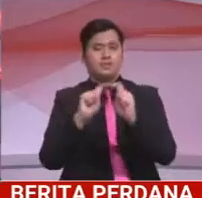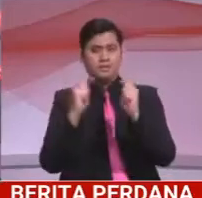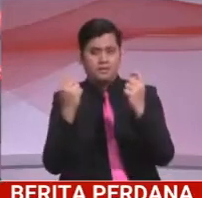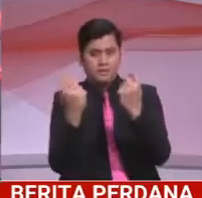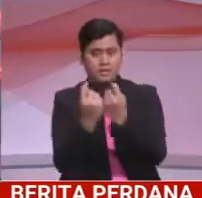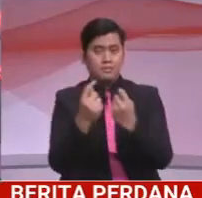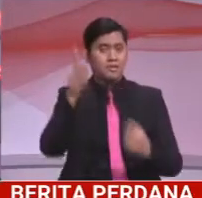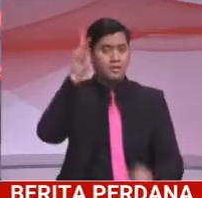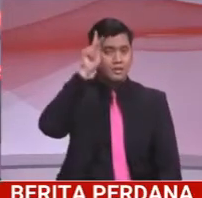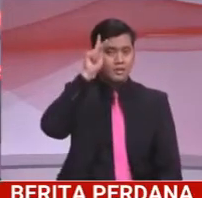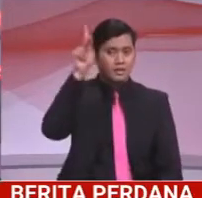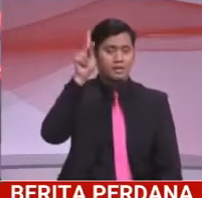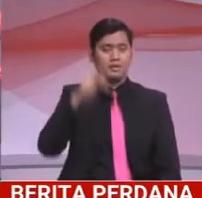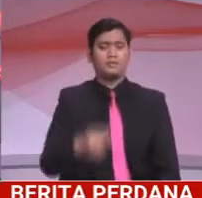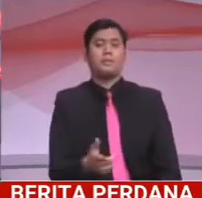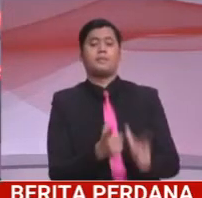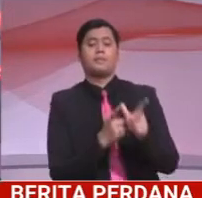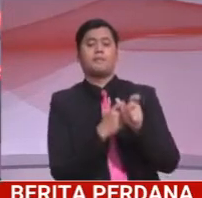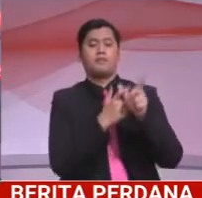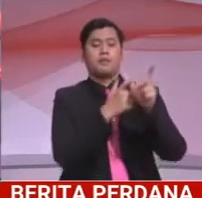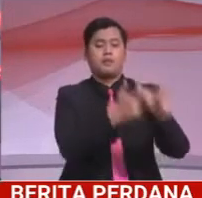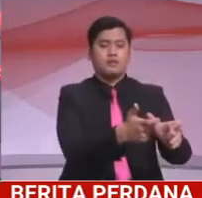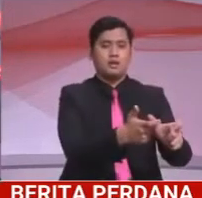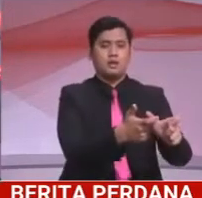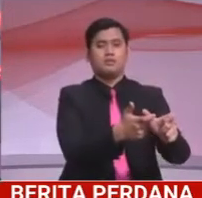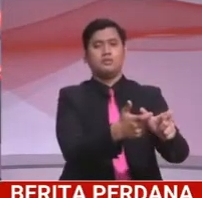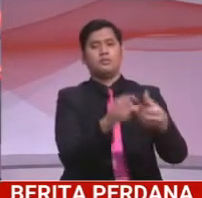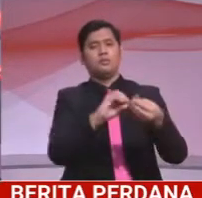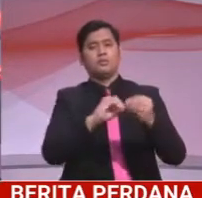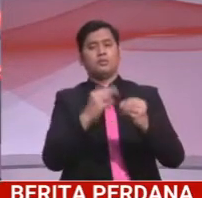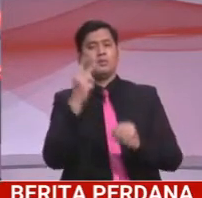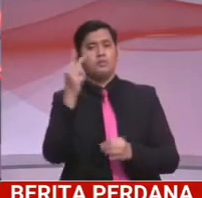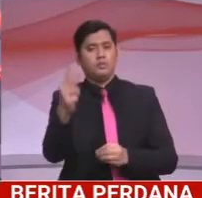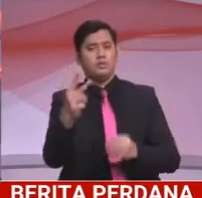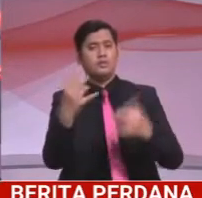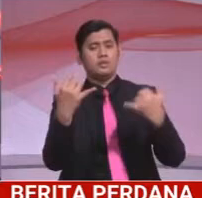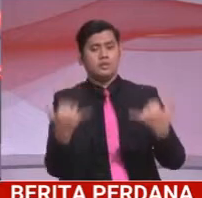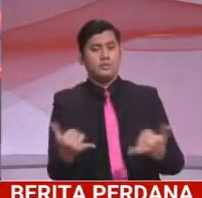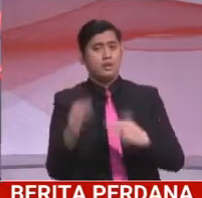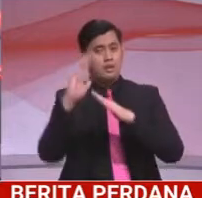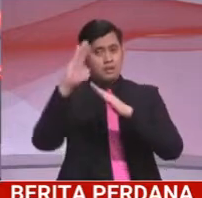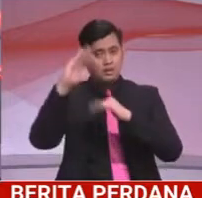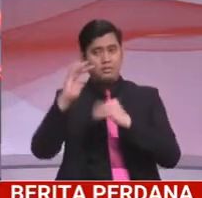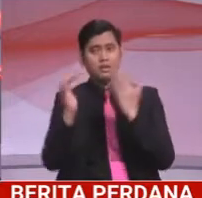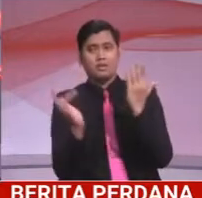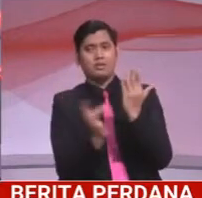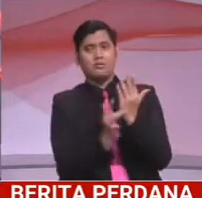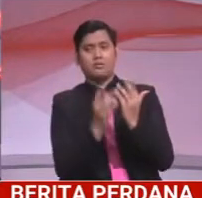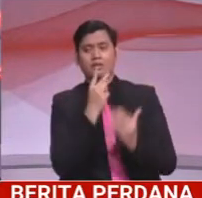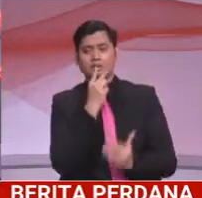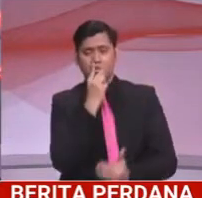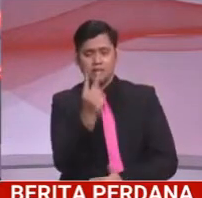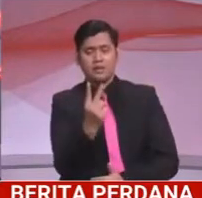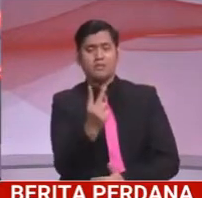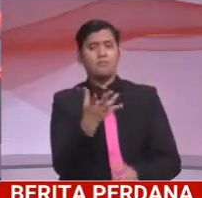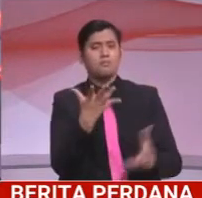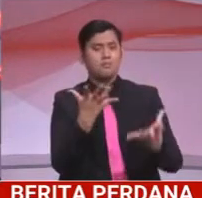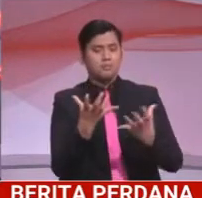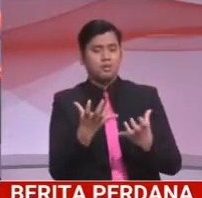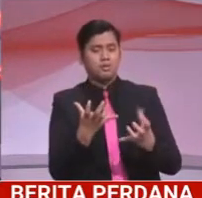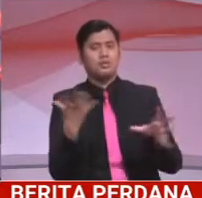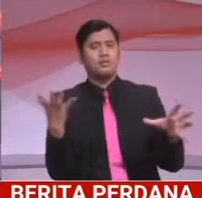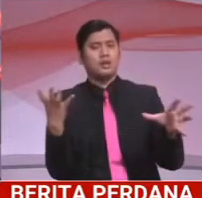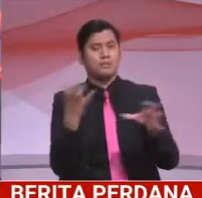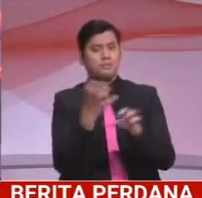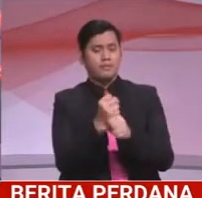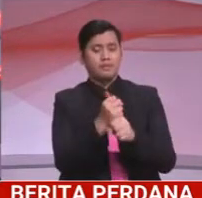pelari menara nombor Dua Dunia soai Ching bergantung sepenuhnya kepada teknologi untuk memastikan misinya mencatat nama dalam Guinness